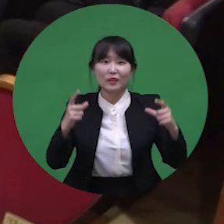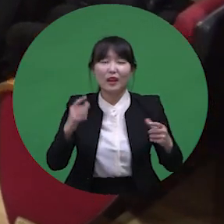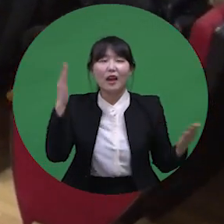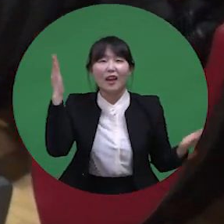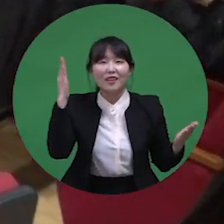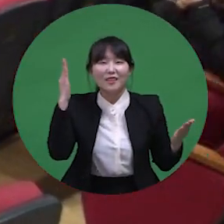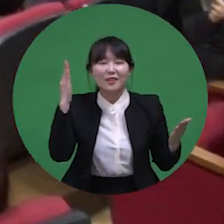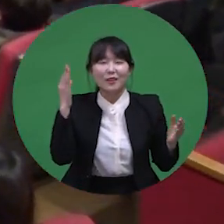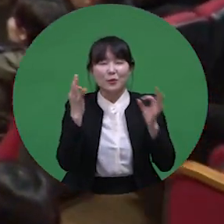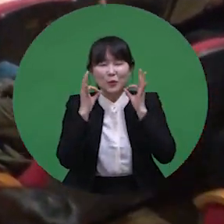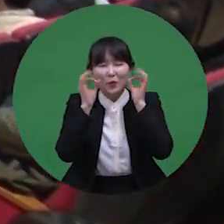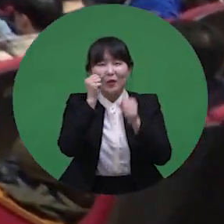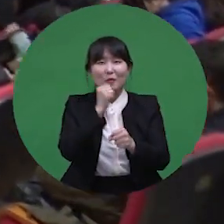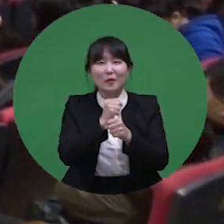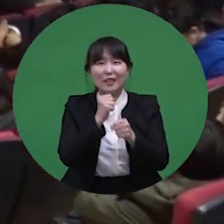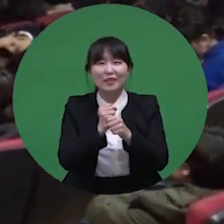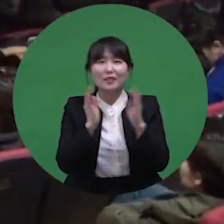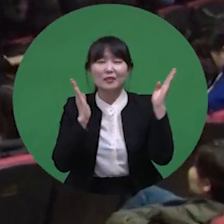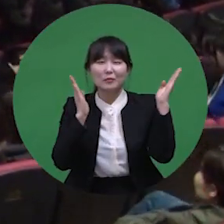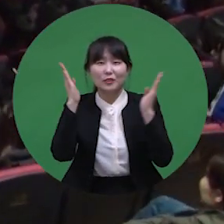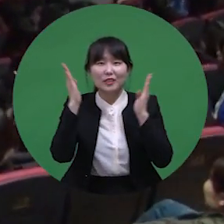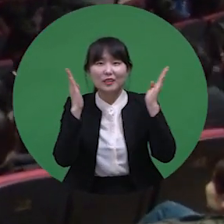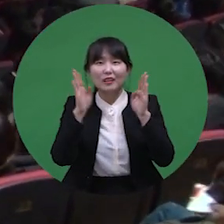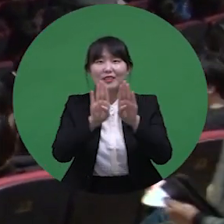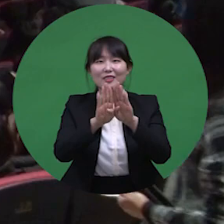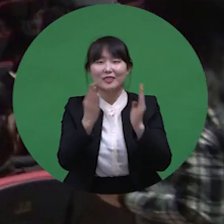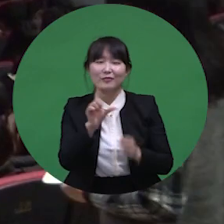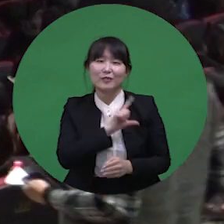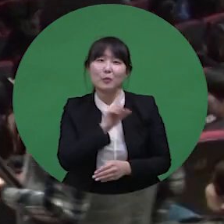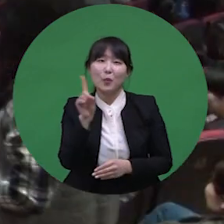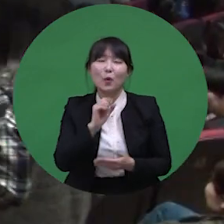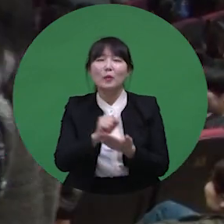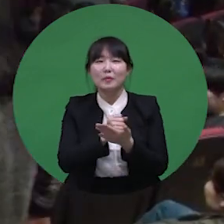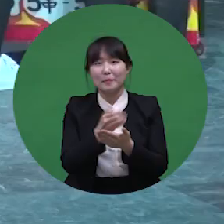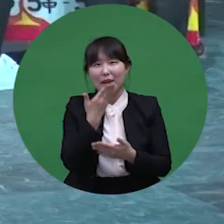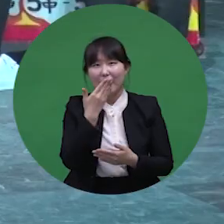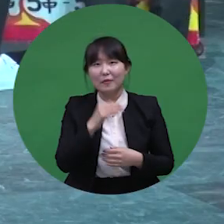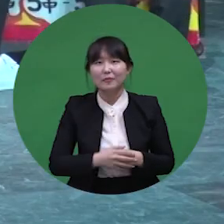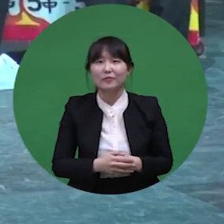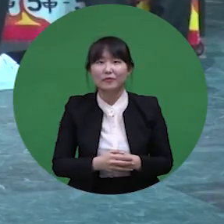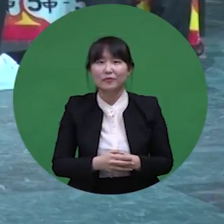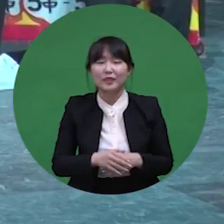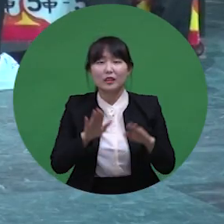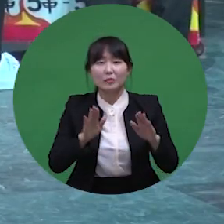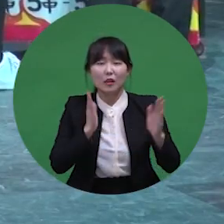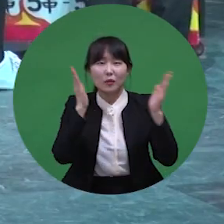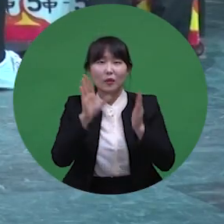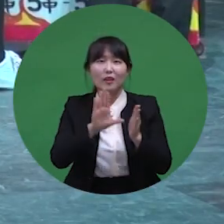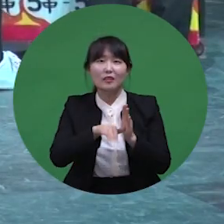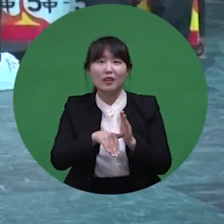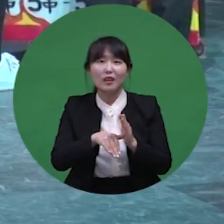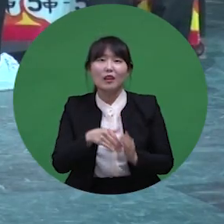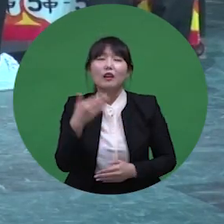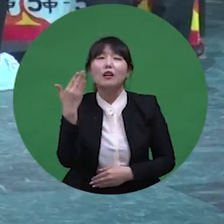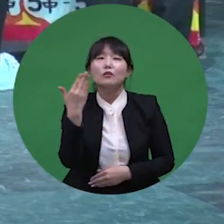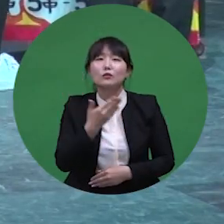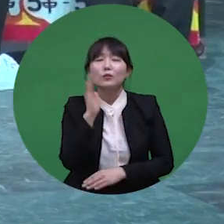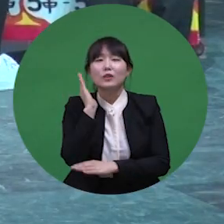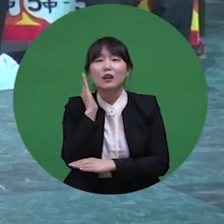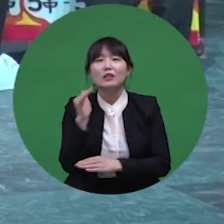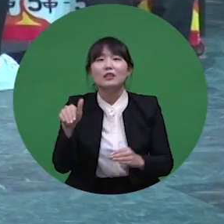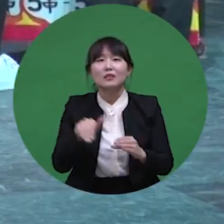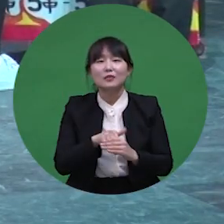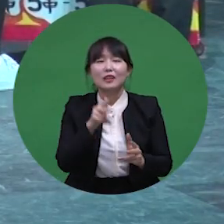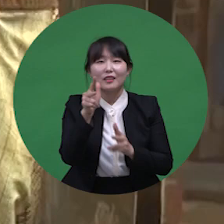구로구에서 청소년들의 땀방울이 담긴 창작 뮤지컬 비빔밥이 열렸습니다. 이번 공연은